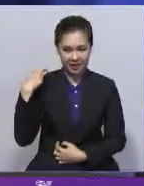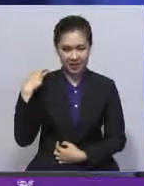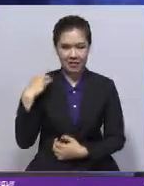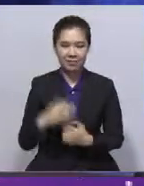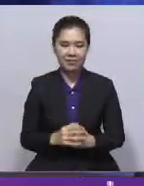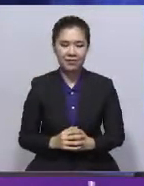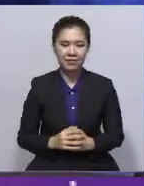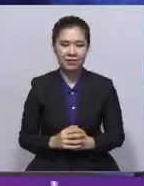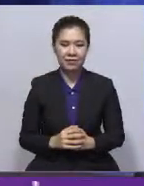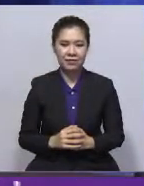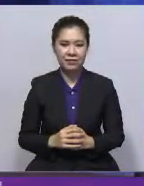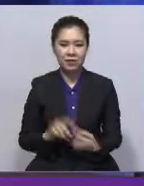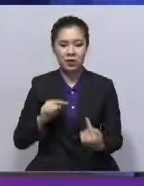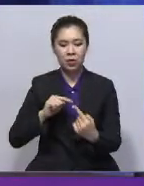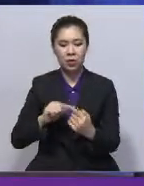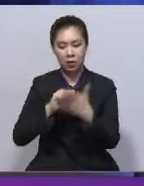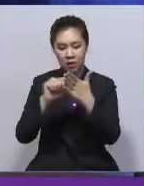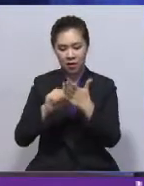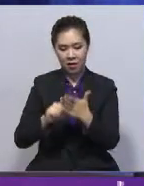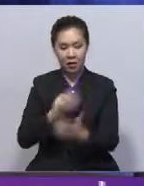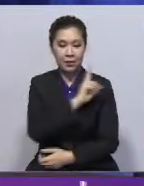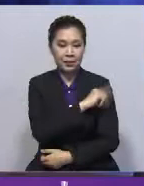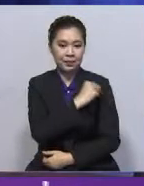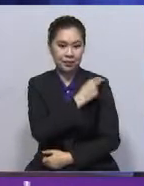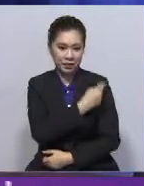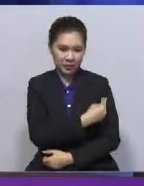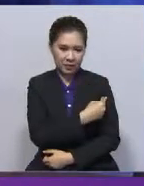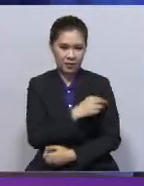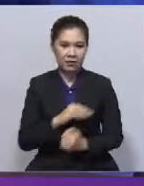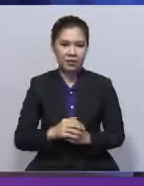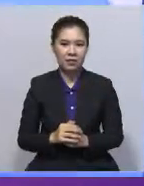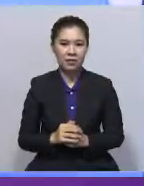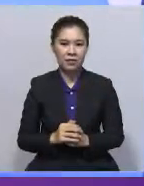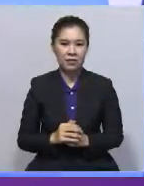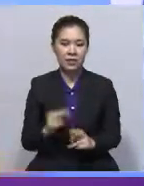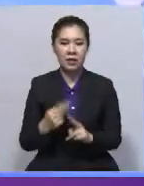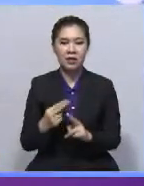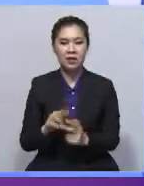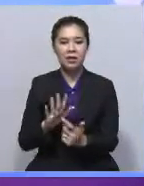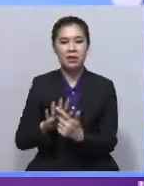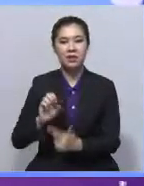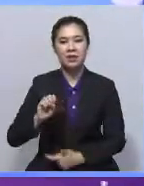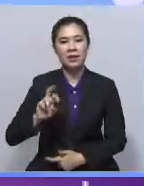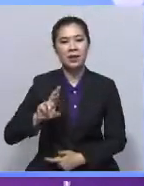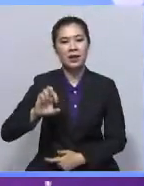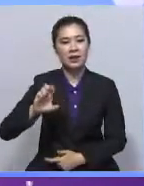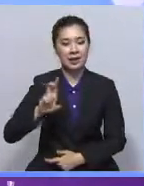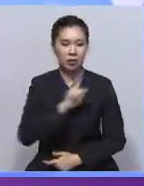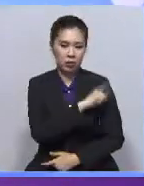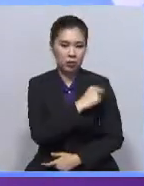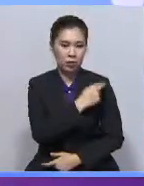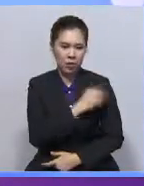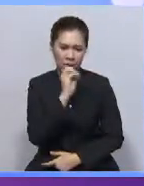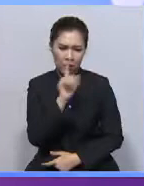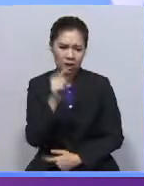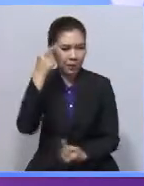ริงจังสำหรับการปฏิรูปประเทศด้านสาธารณสุขนะครับศาสตราจารย์คลินิกพิเศษนายแพทย์เสรีตู้จินดานะครับได้เปิดเผยว่าการปฏิรูปสาธารณสุขนะ